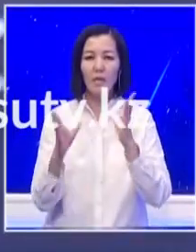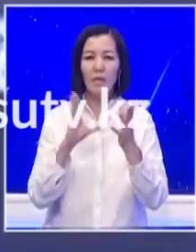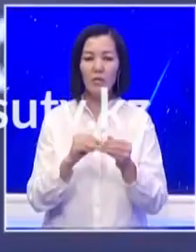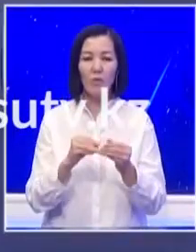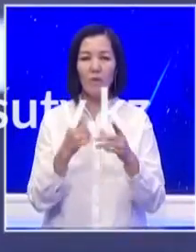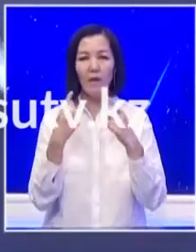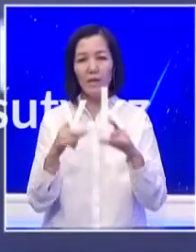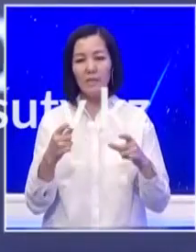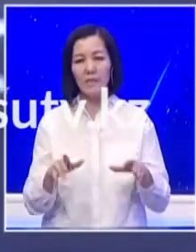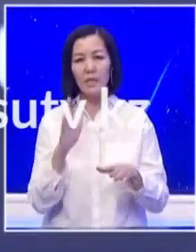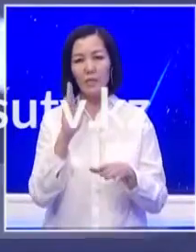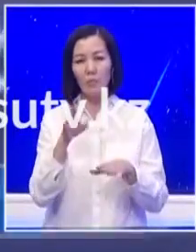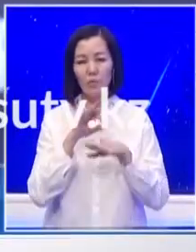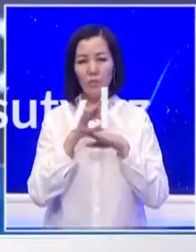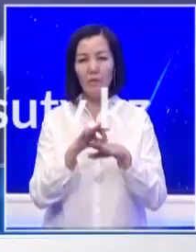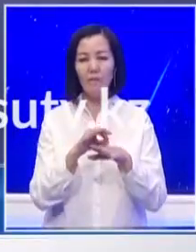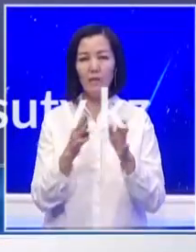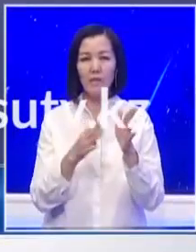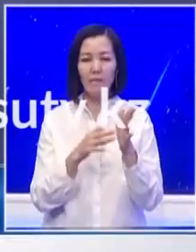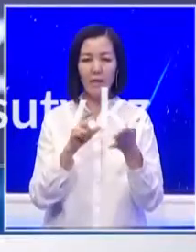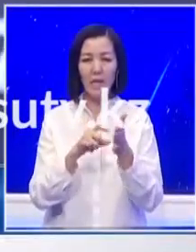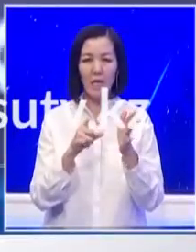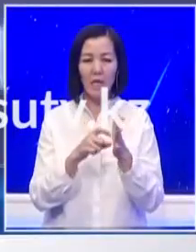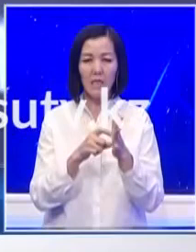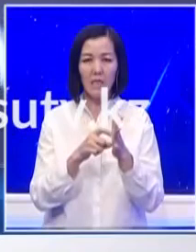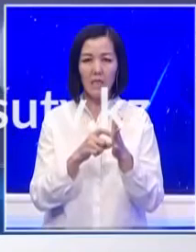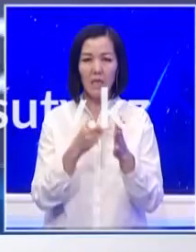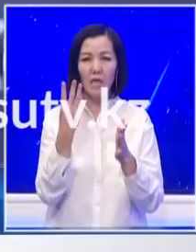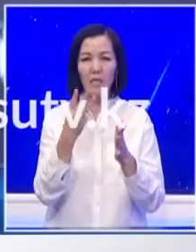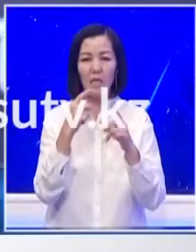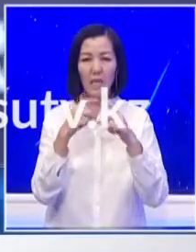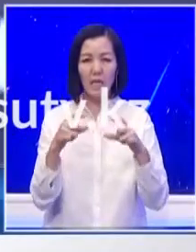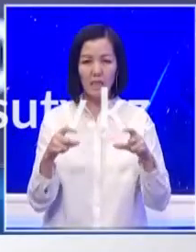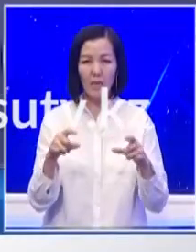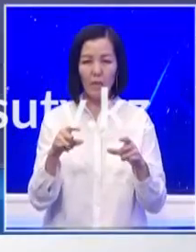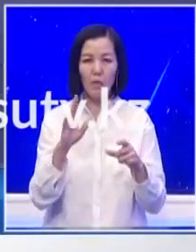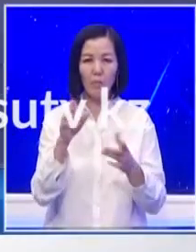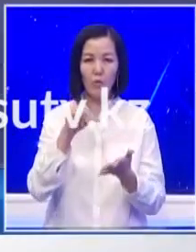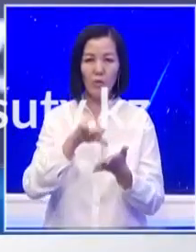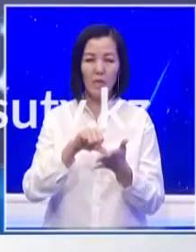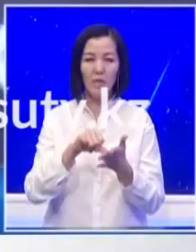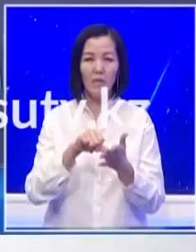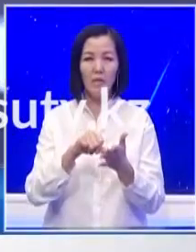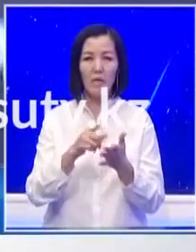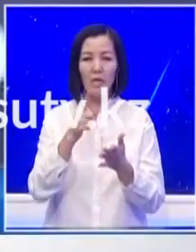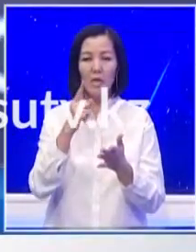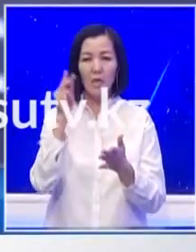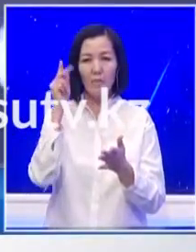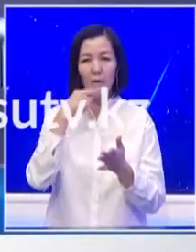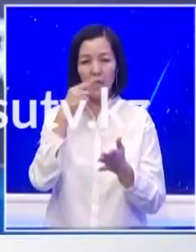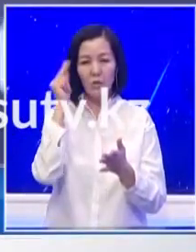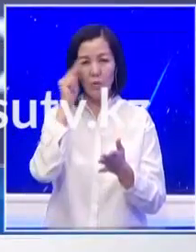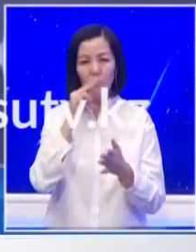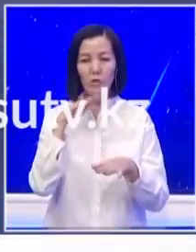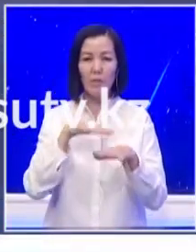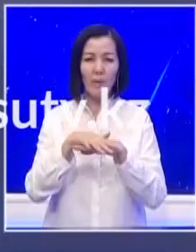году состоится. Девятые классы будут сдавать 3 экзамена. Это экзамен по языку обучения, по